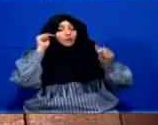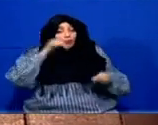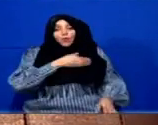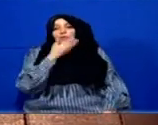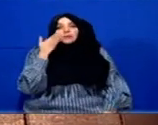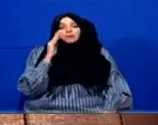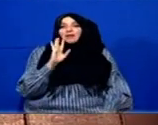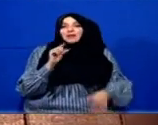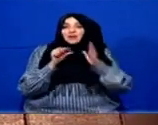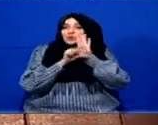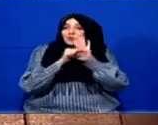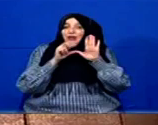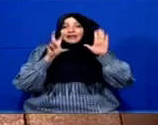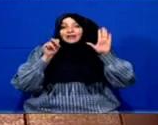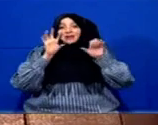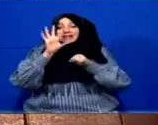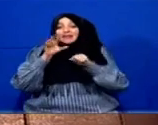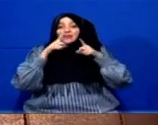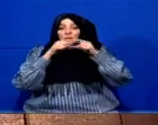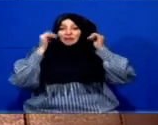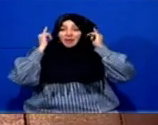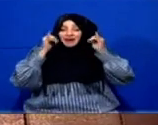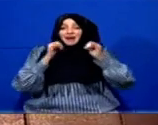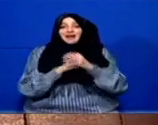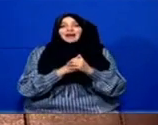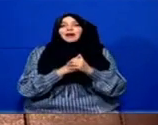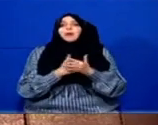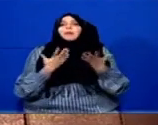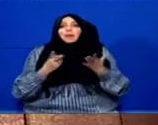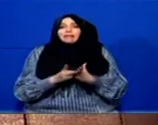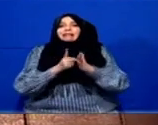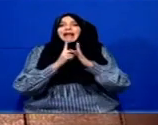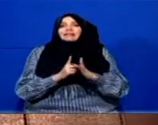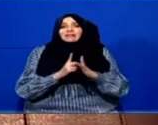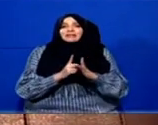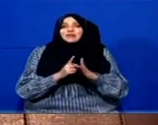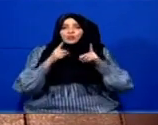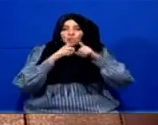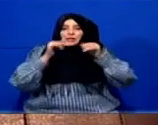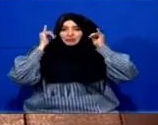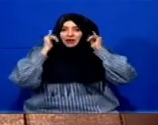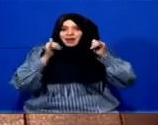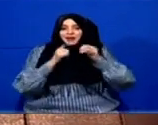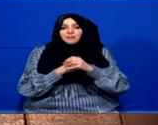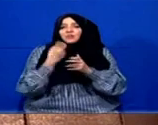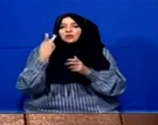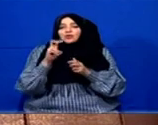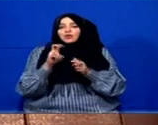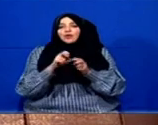من سوره البقره ايه الدين اللي موجوده في سوره البقره الايه